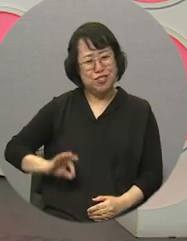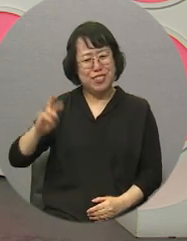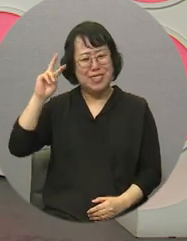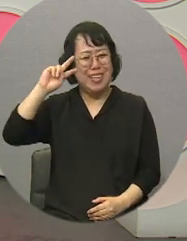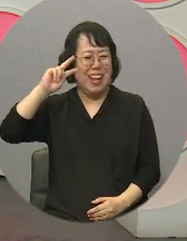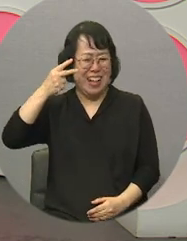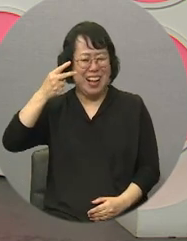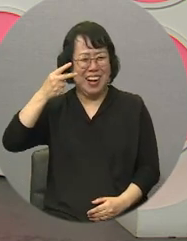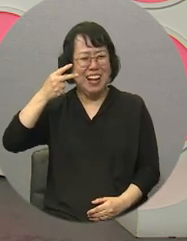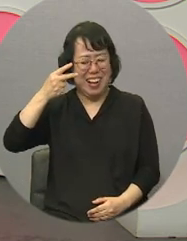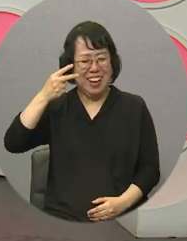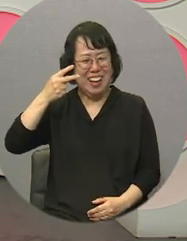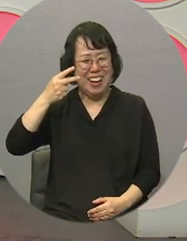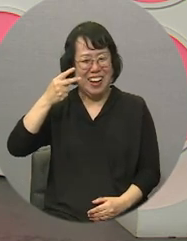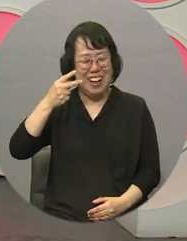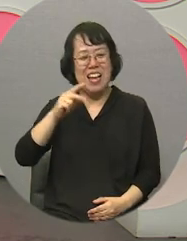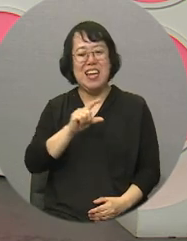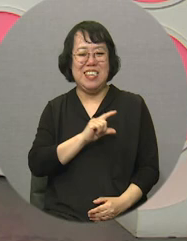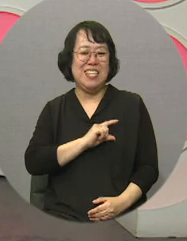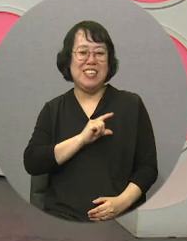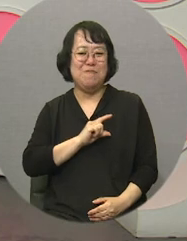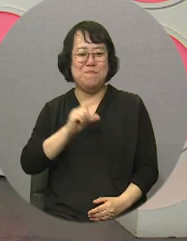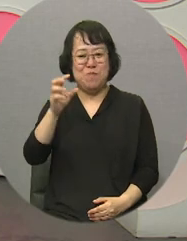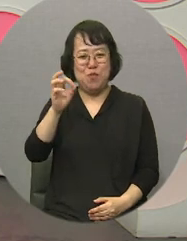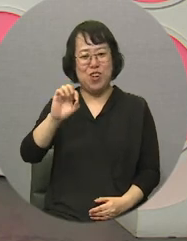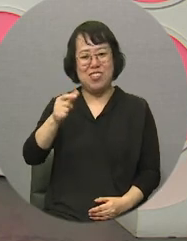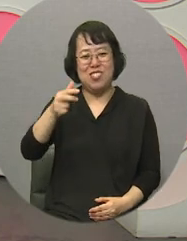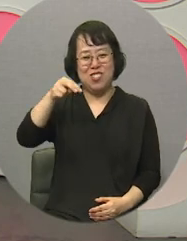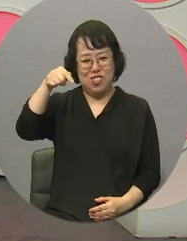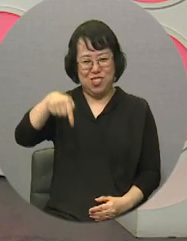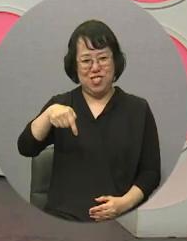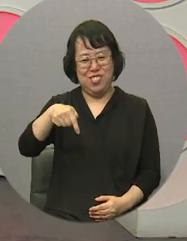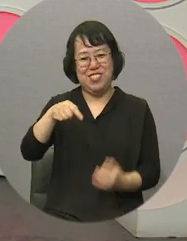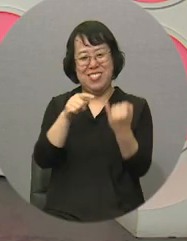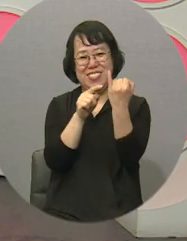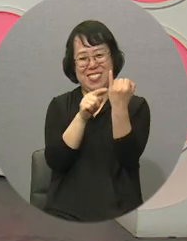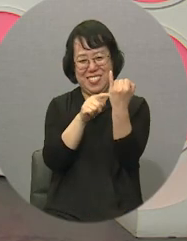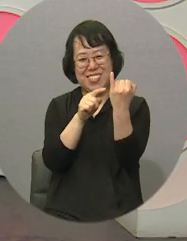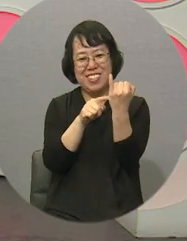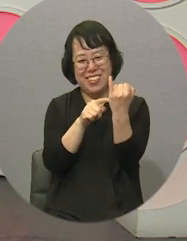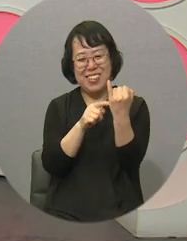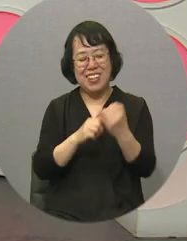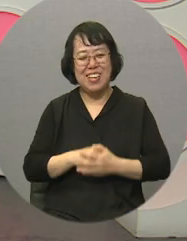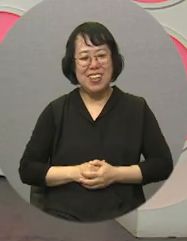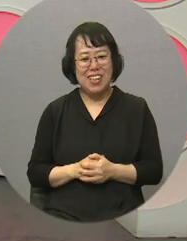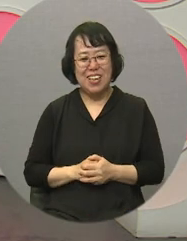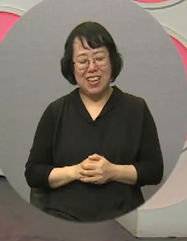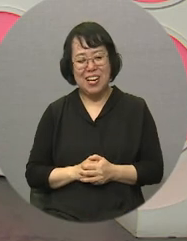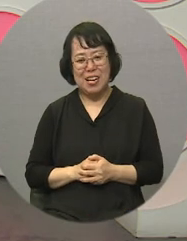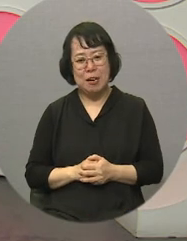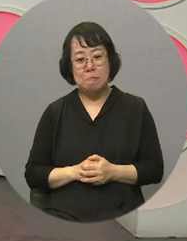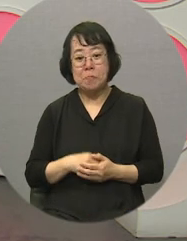줄 알았더니만 아주 뜻깊은 이름. 감동 사연이었네요. 네. 네, 그래요. 하여튼 여러분들